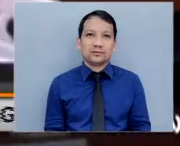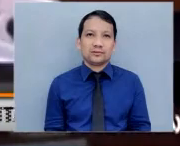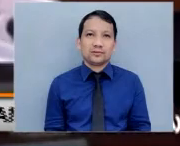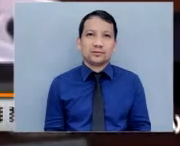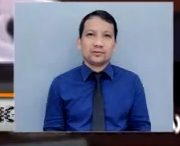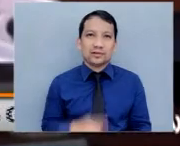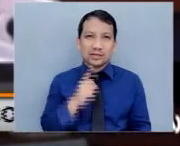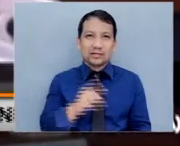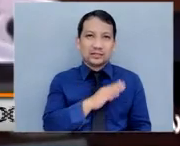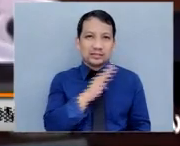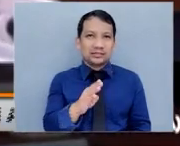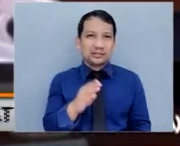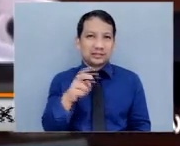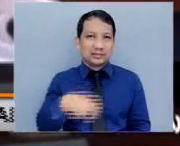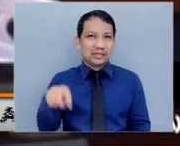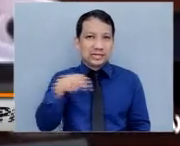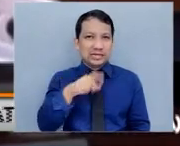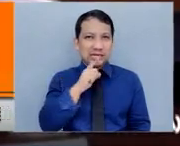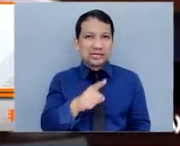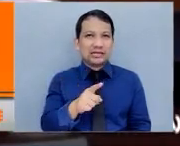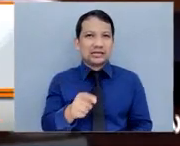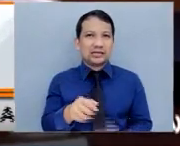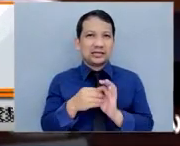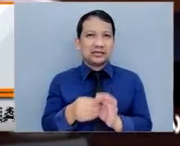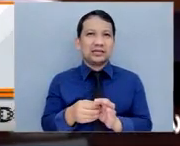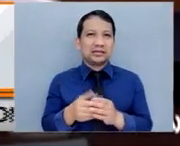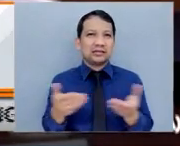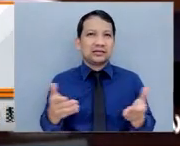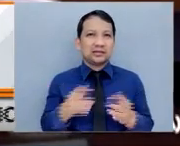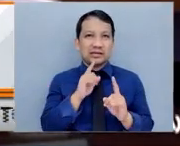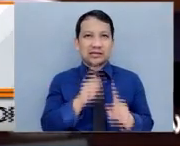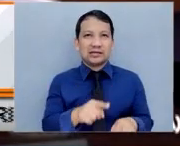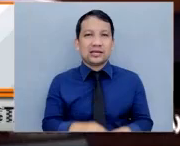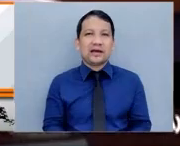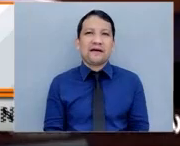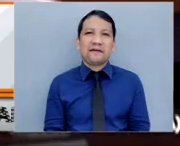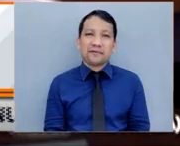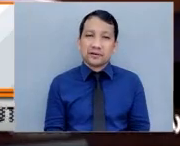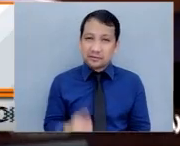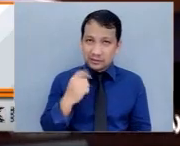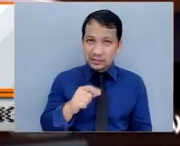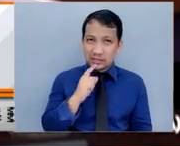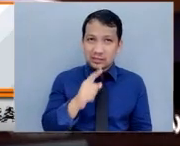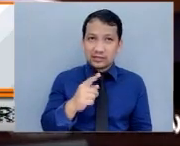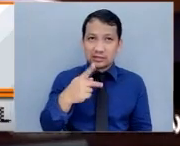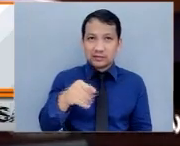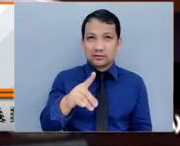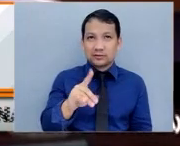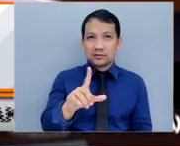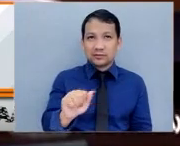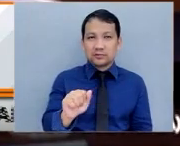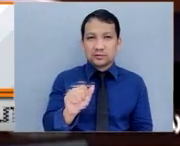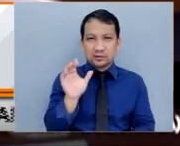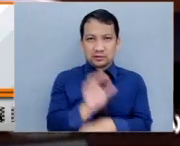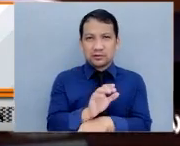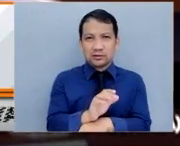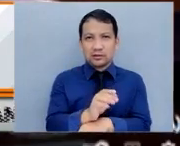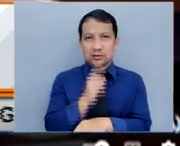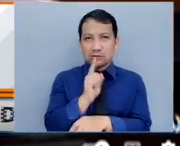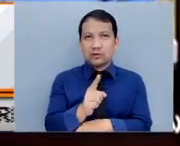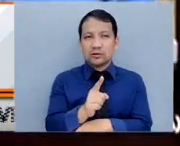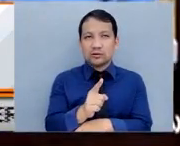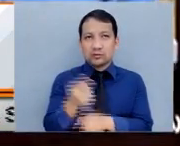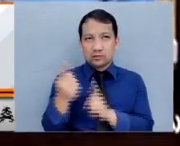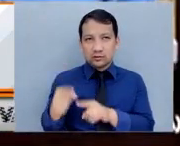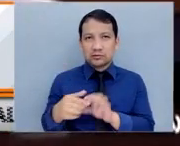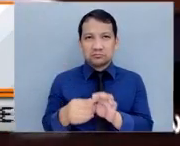Tibay talaga nito, Chairman. Ayaw talaga umamin. Sinubukan ni Padilla na pilitin ang inmate na ikanta ang totoong